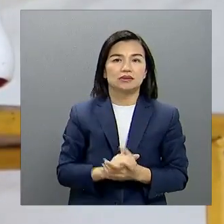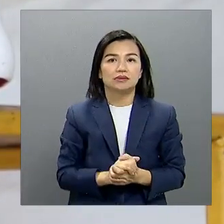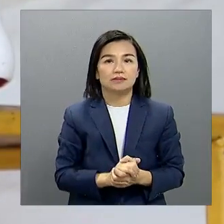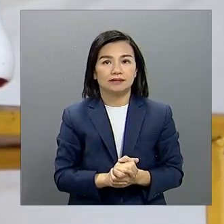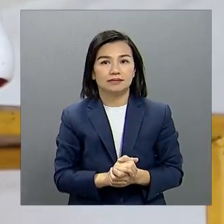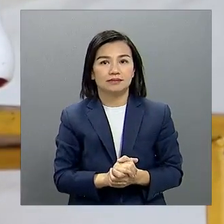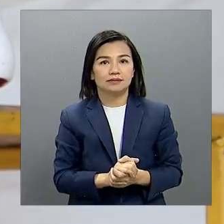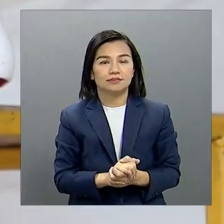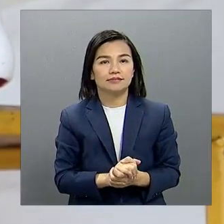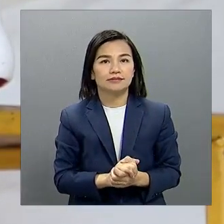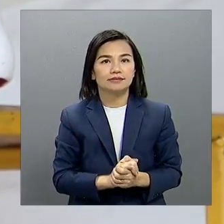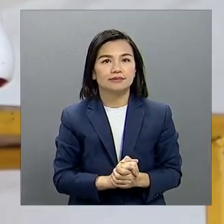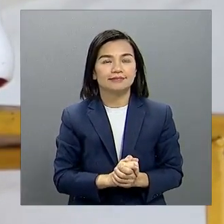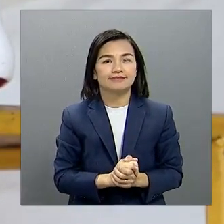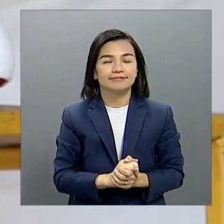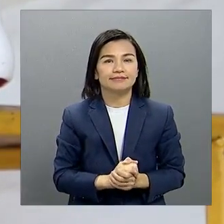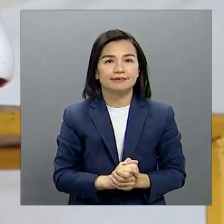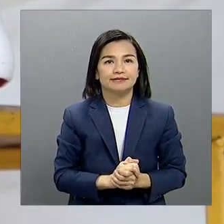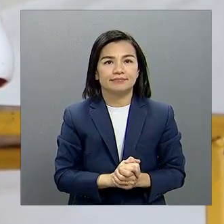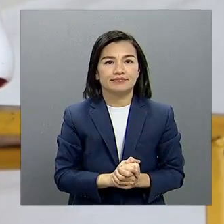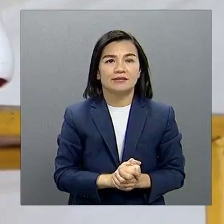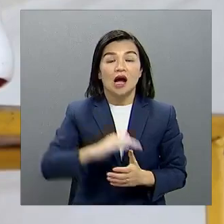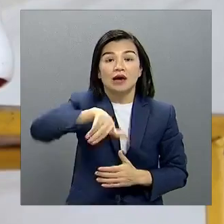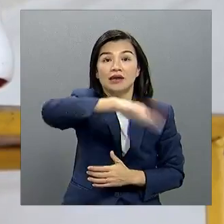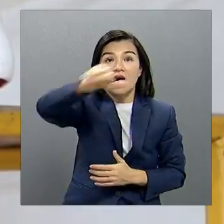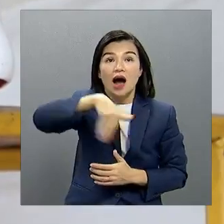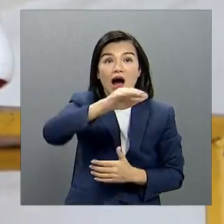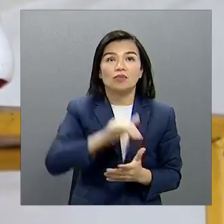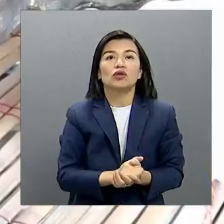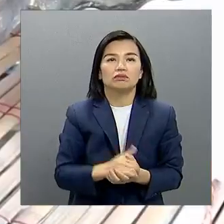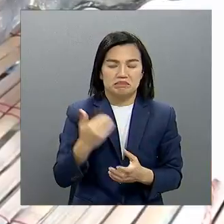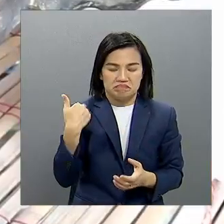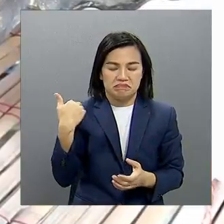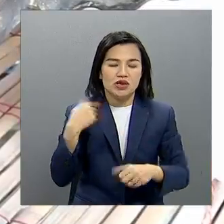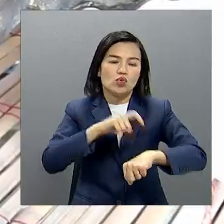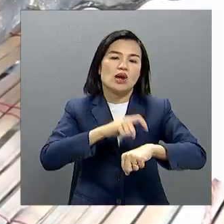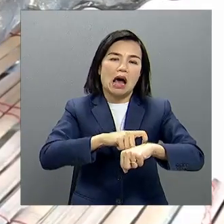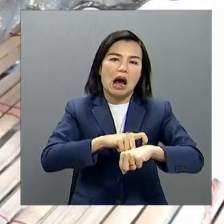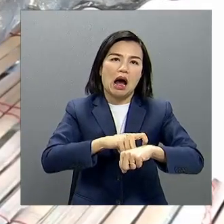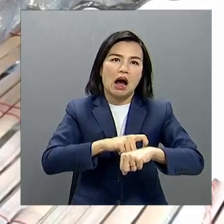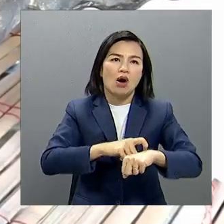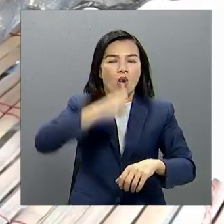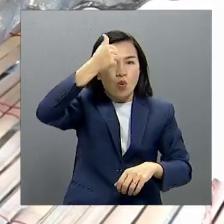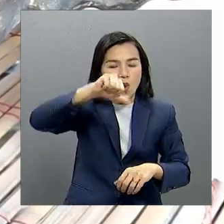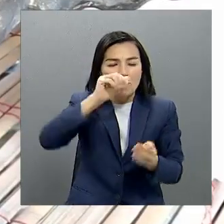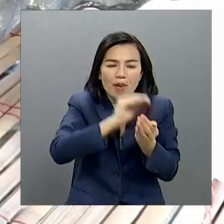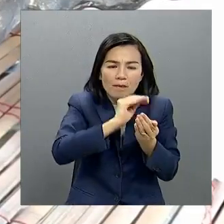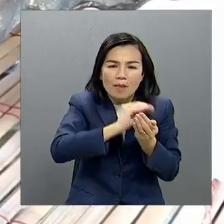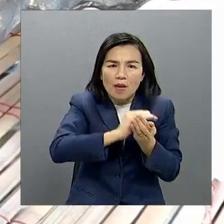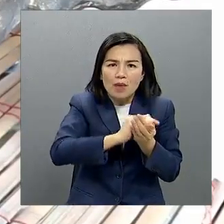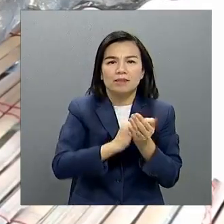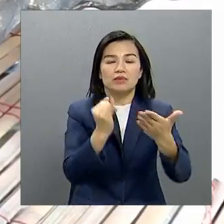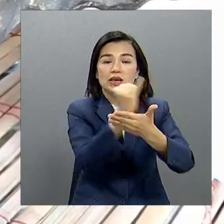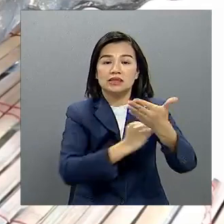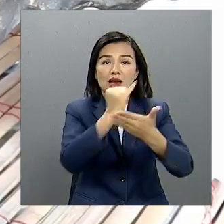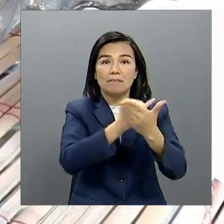นี่ก็ต้องบอกเลยครับว่าทุกอย่างนั้นเนี่ยล้วนต้องอาศัยเวลานะ ค ือต้องบ่มเพาะยิ่งเป็นพวกศิลปะอะไรแบบนี้เนี่ยจะม